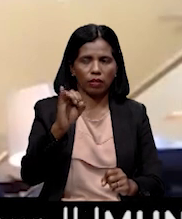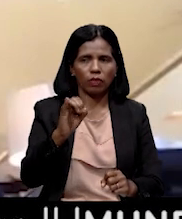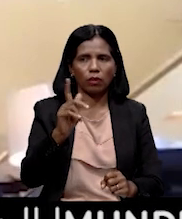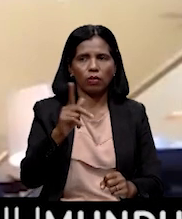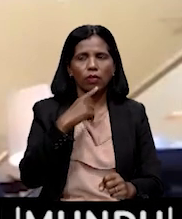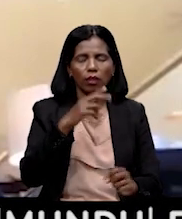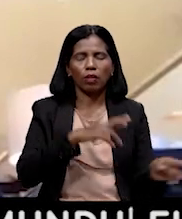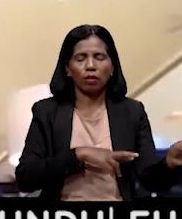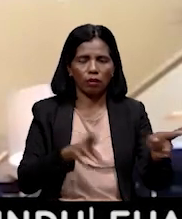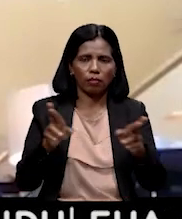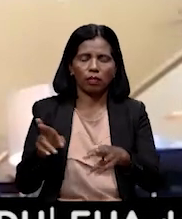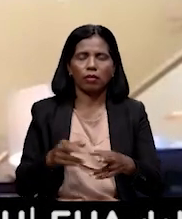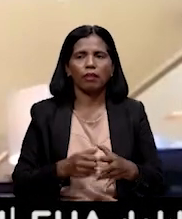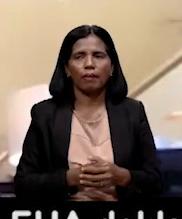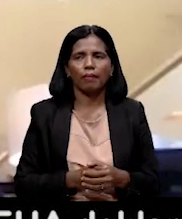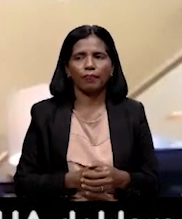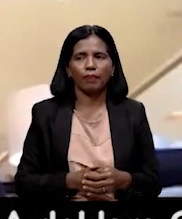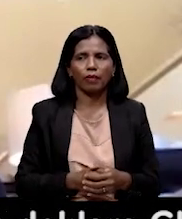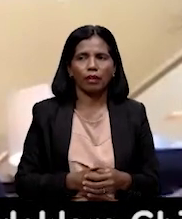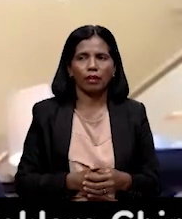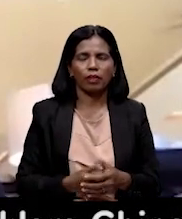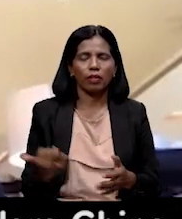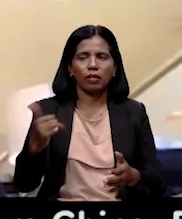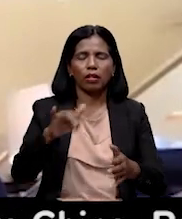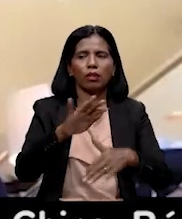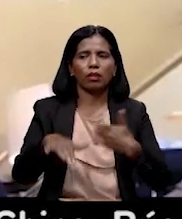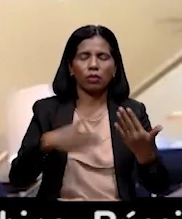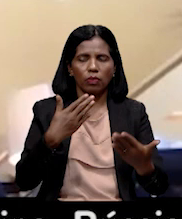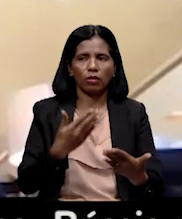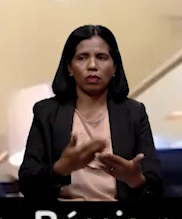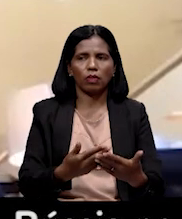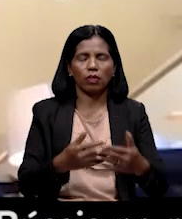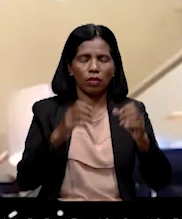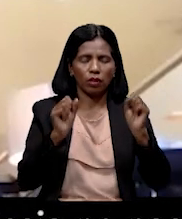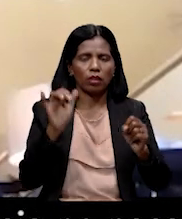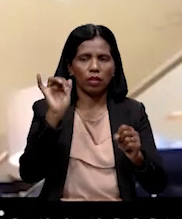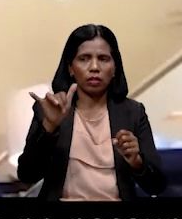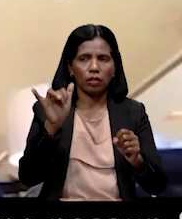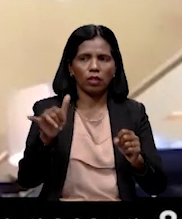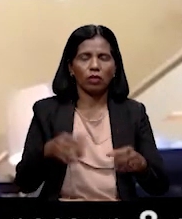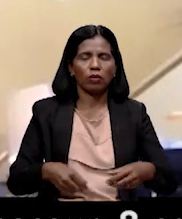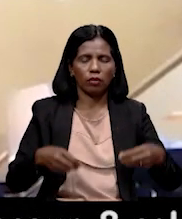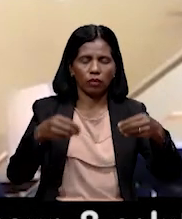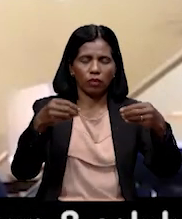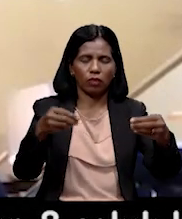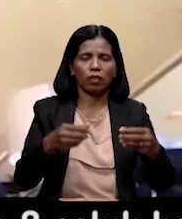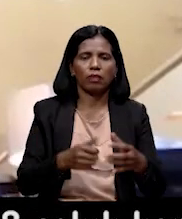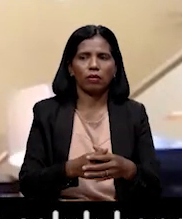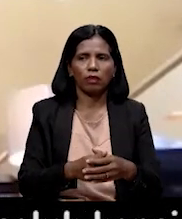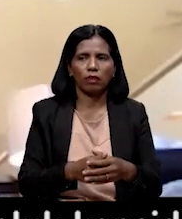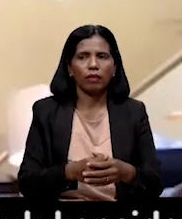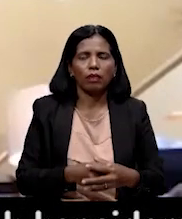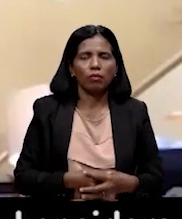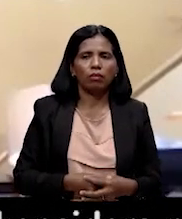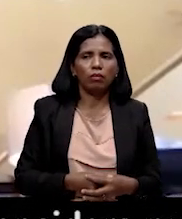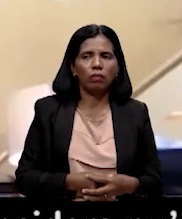pronto ser maioria o tutto al turne concordere anche a fova signor Francisco Geronimo e au al